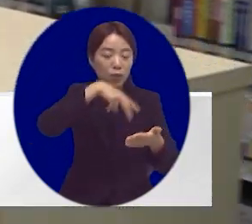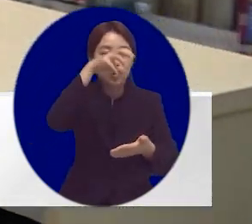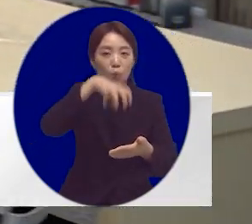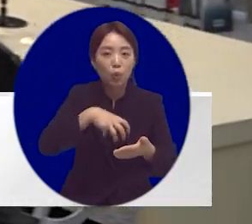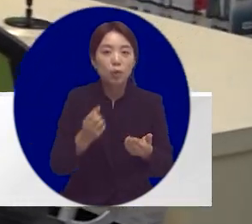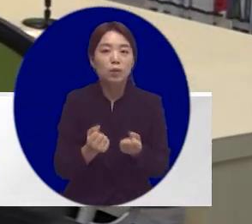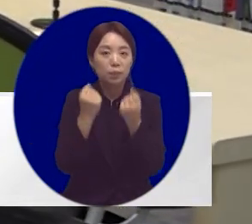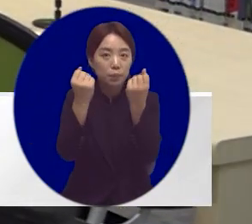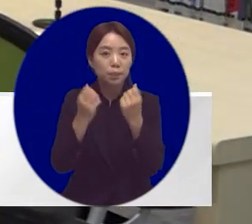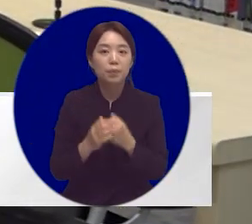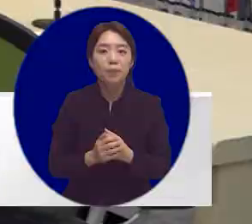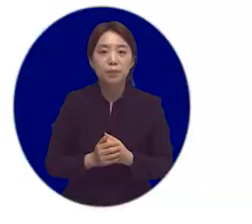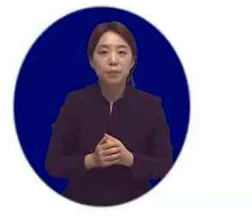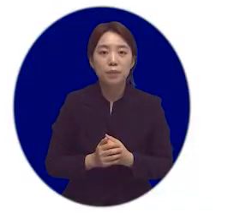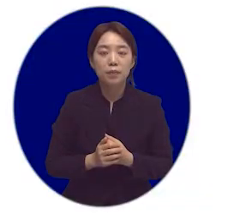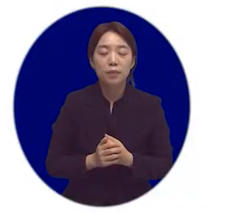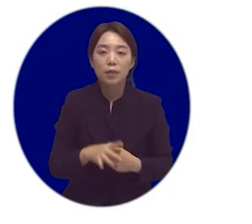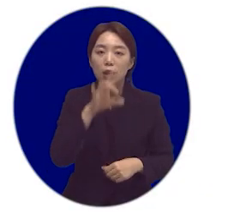등으로 진행됩니다.